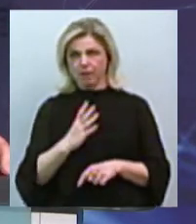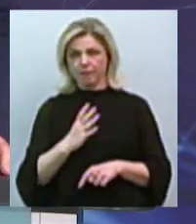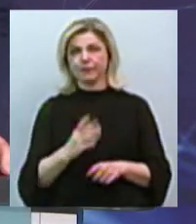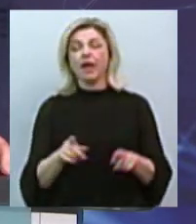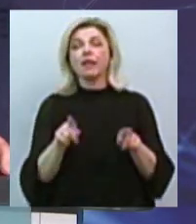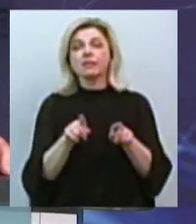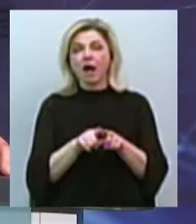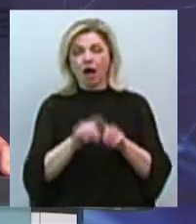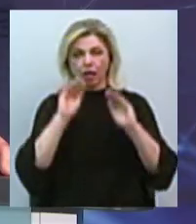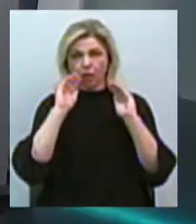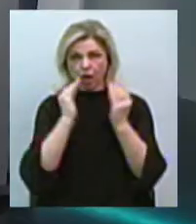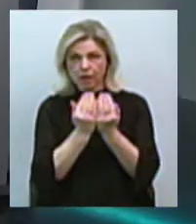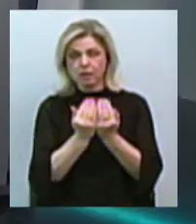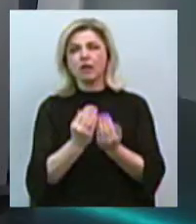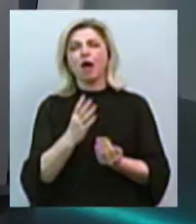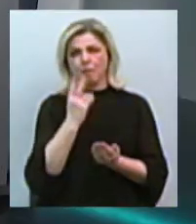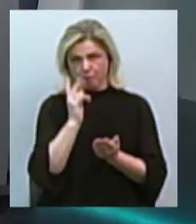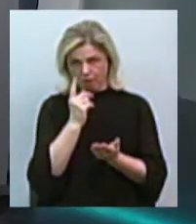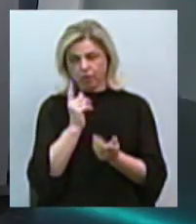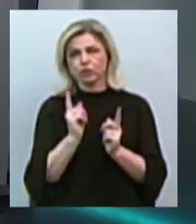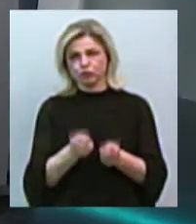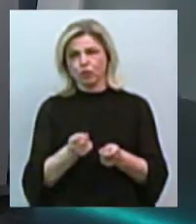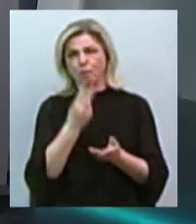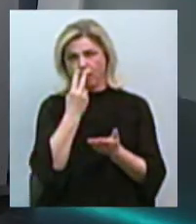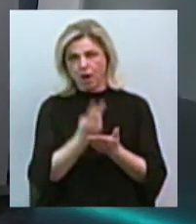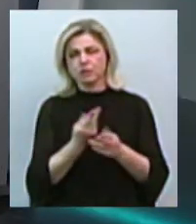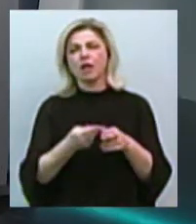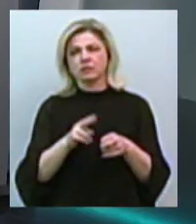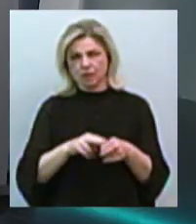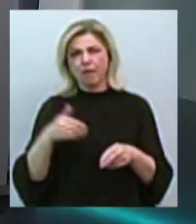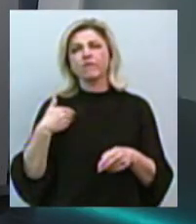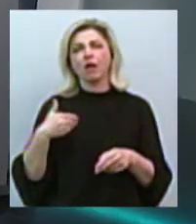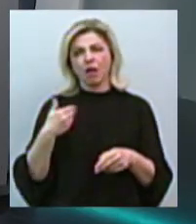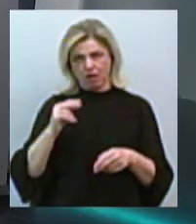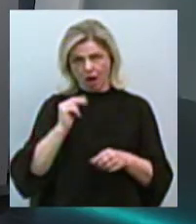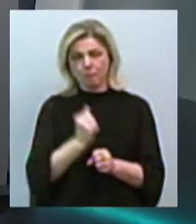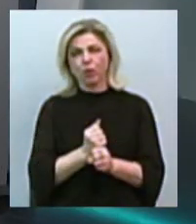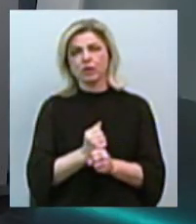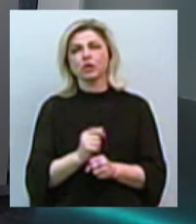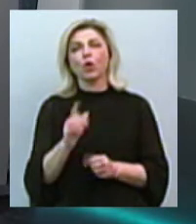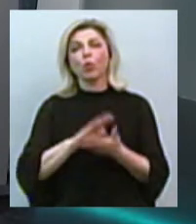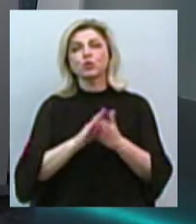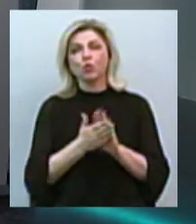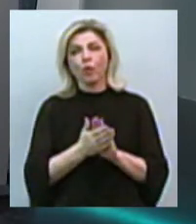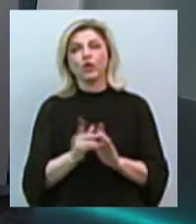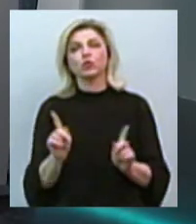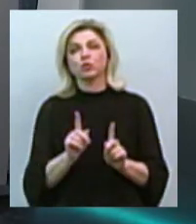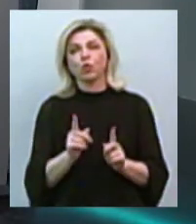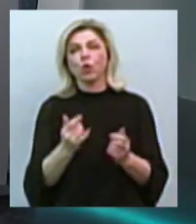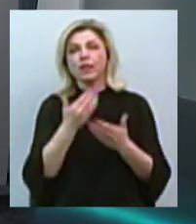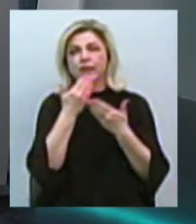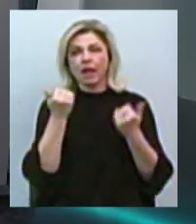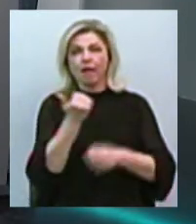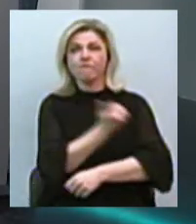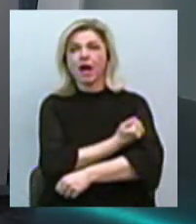подобная локализация однозначно показывает, что это работает. Это на сегодняшний день в условиях того, что нет